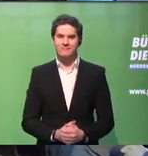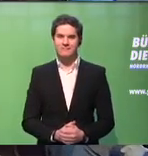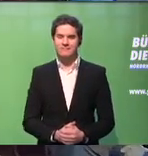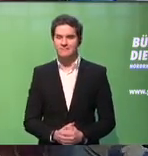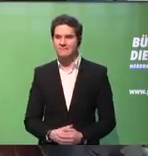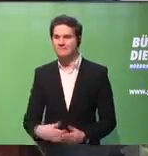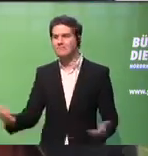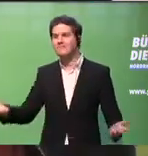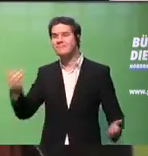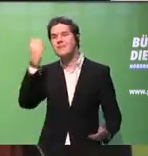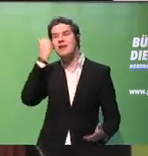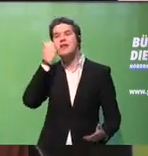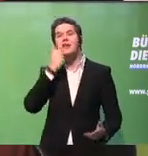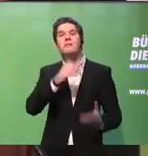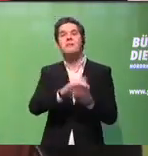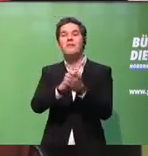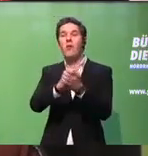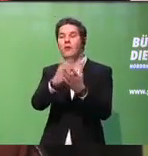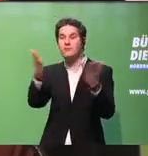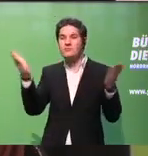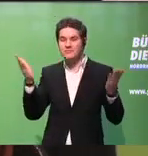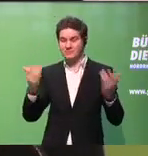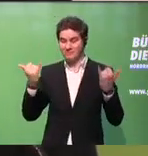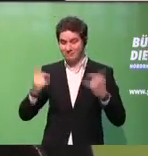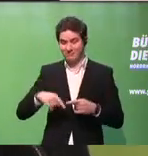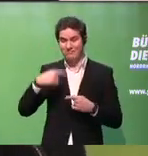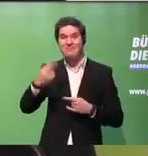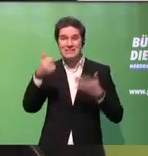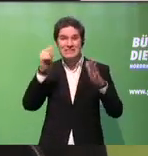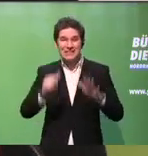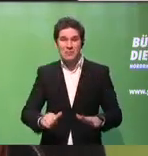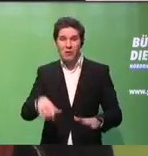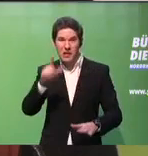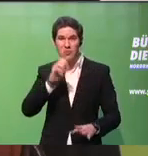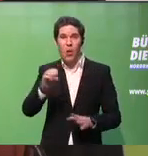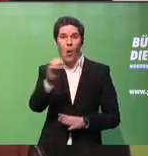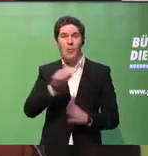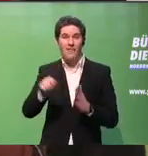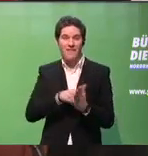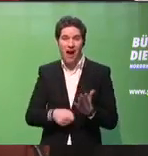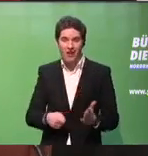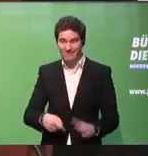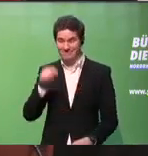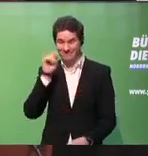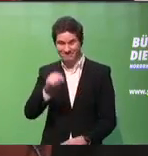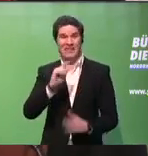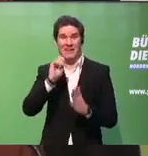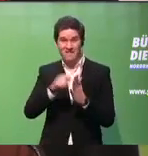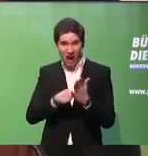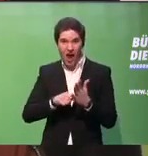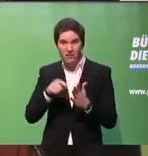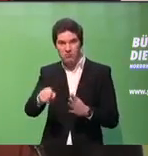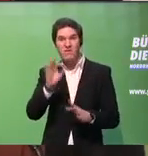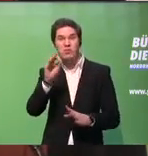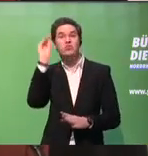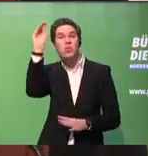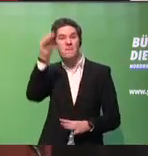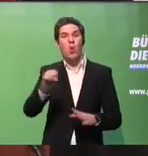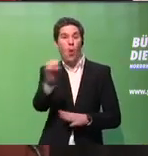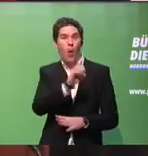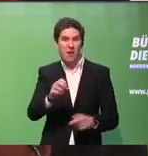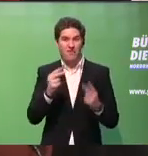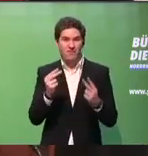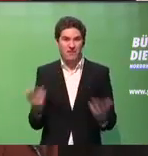Liebe Freundinnen und Freunde, in 6 Monaten sind Europawahlen. Diese Wahlen werden über die Zukunft der Europäischen Union entscheiden. Sie werden